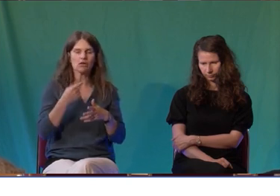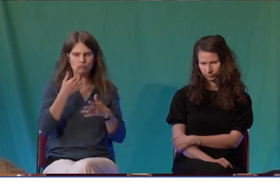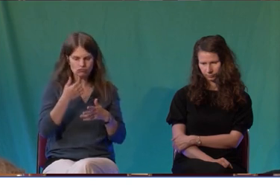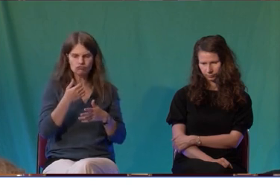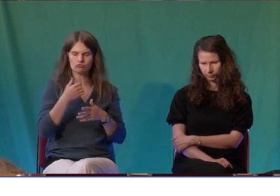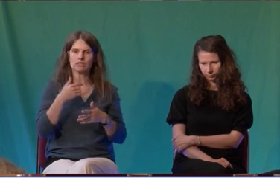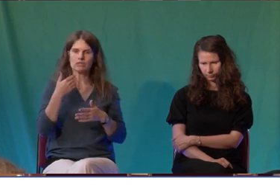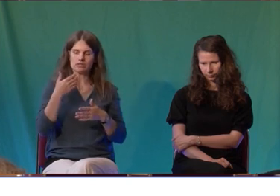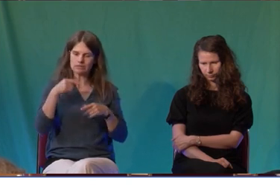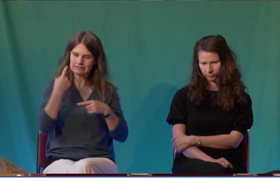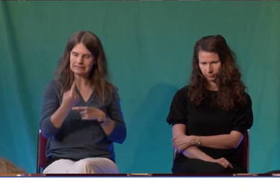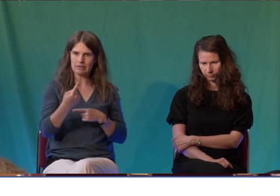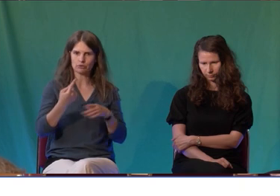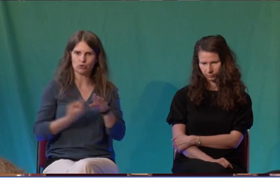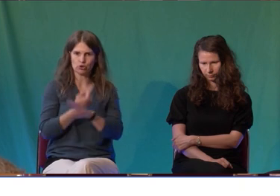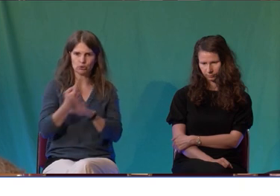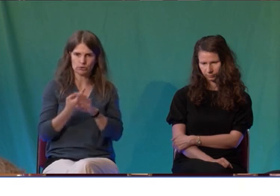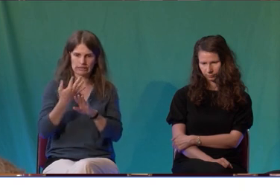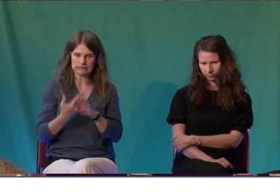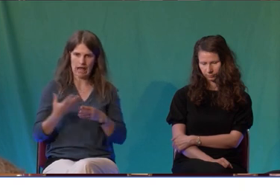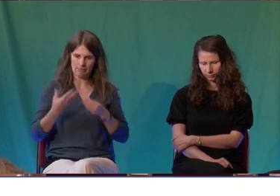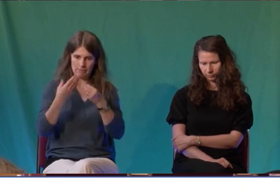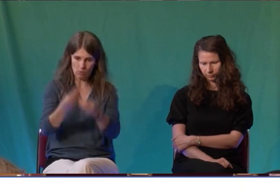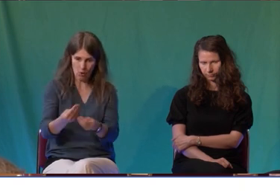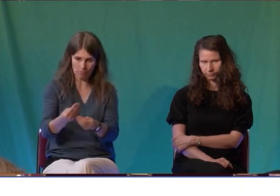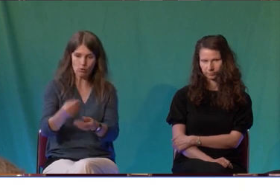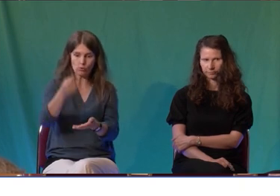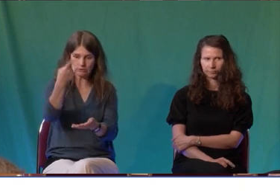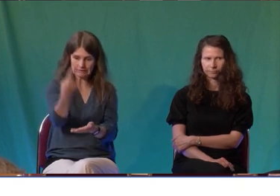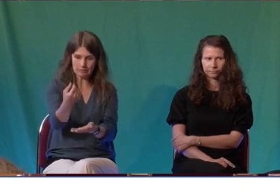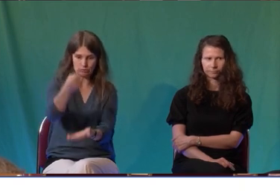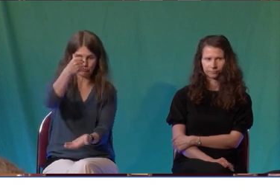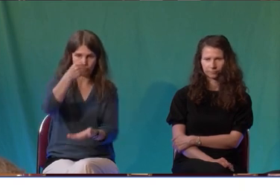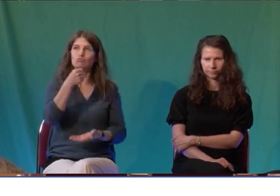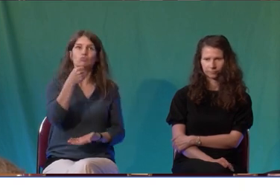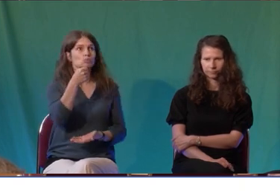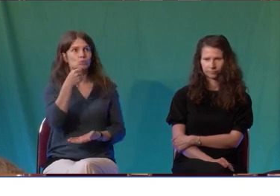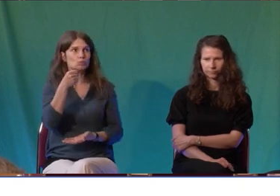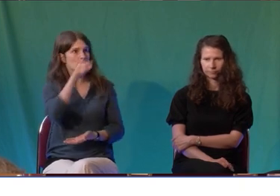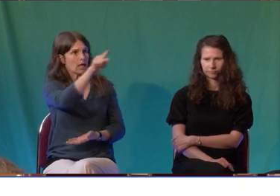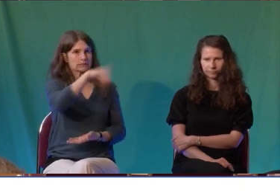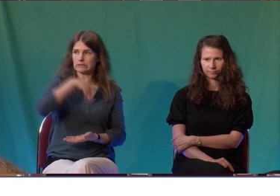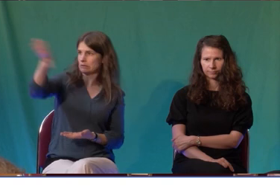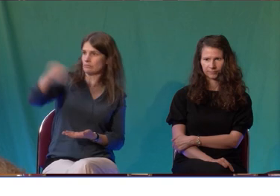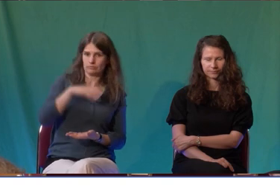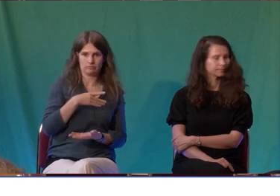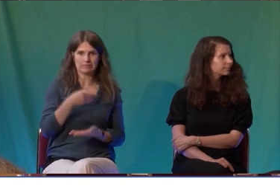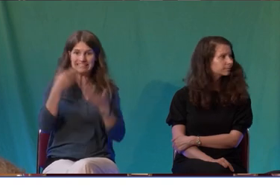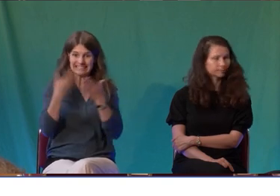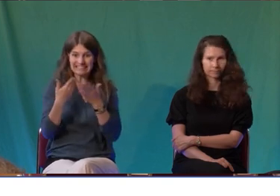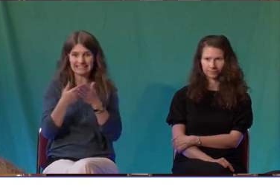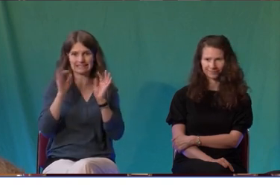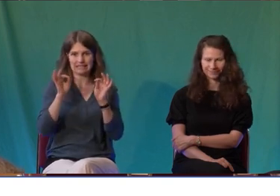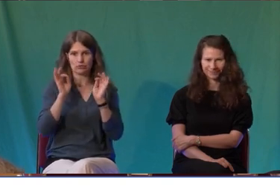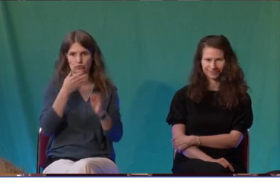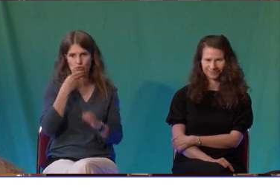kann immer selber entscheiden wofür möchte ich Assistenz in dieser Woche haben das ist sehr schön aber an der Stelle müssen